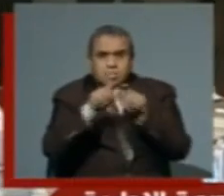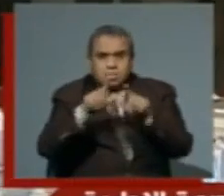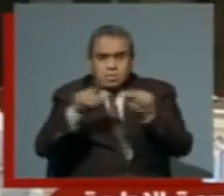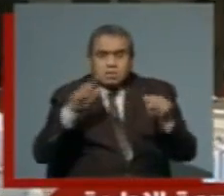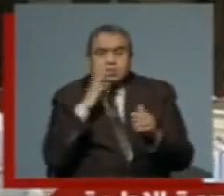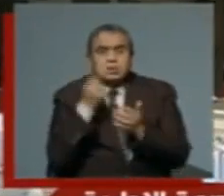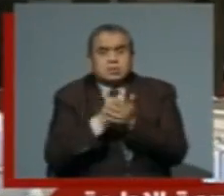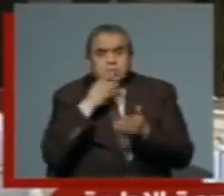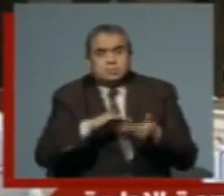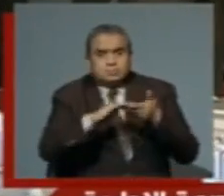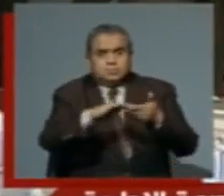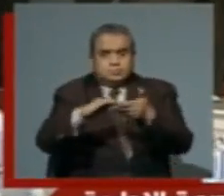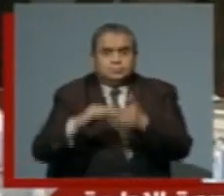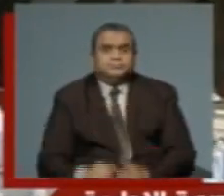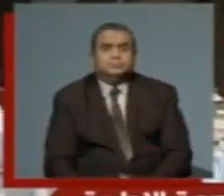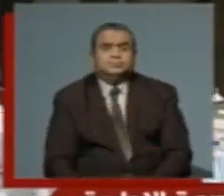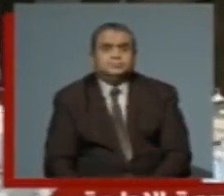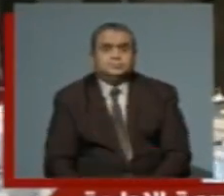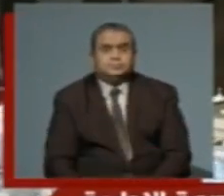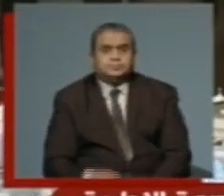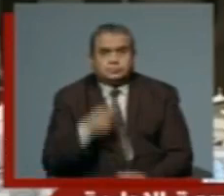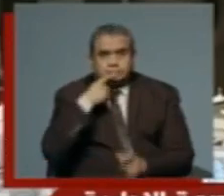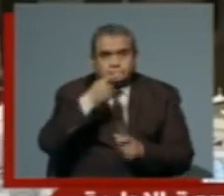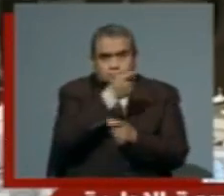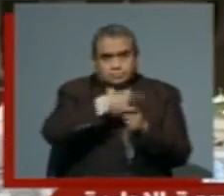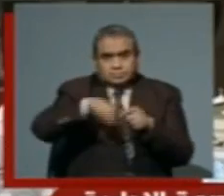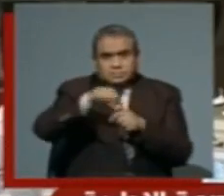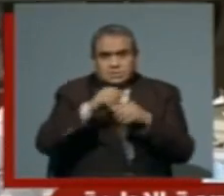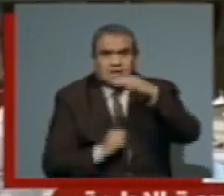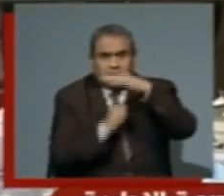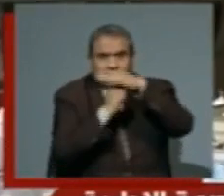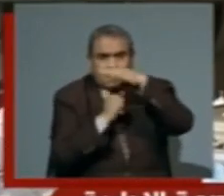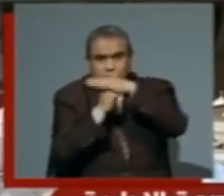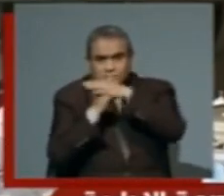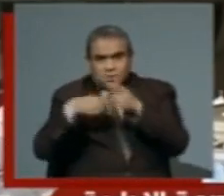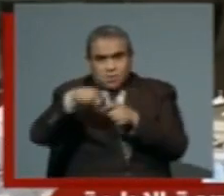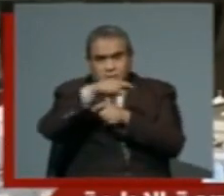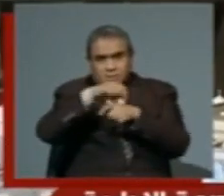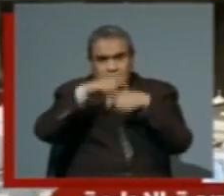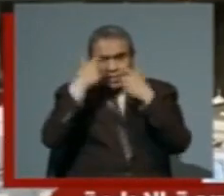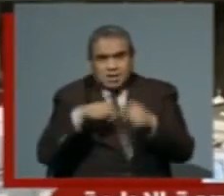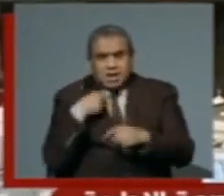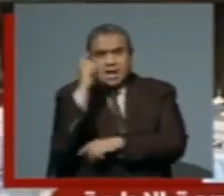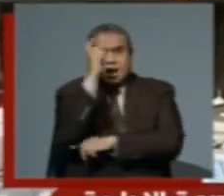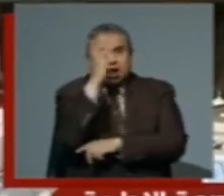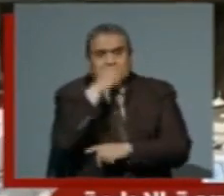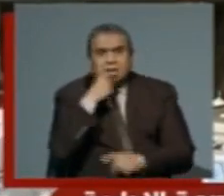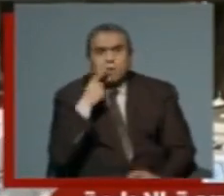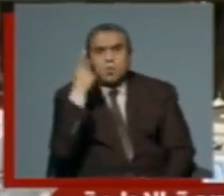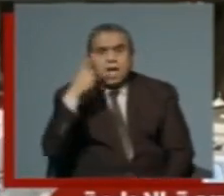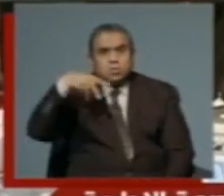اللي بتخدم المسطح القومي او الساحل العلويه للمسجد عباره عن 81